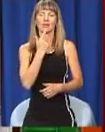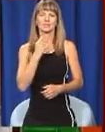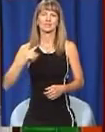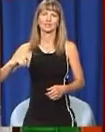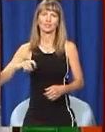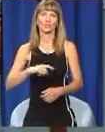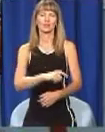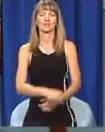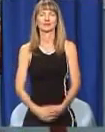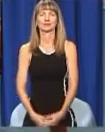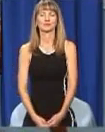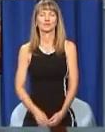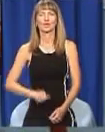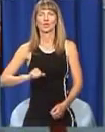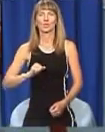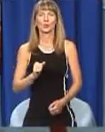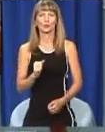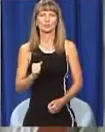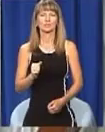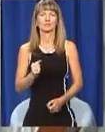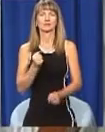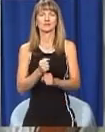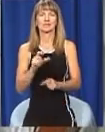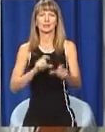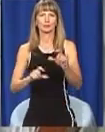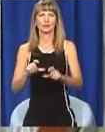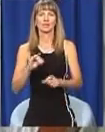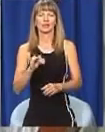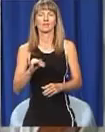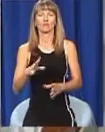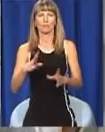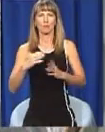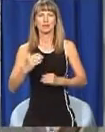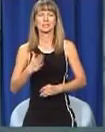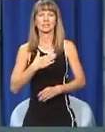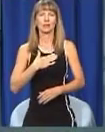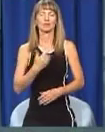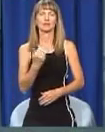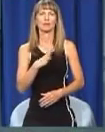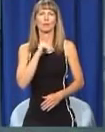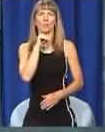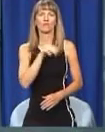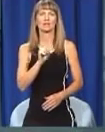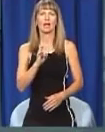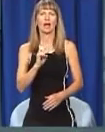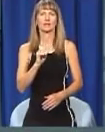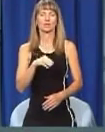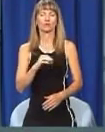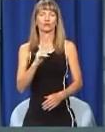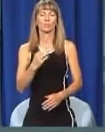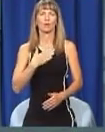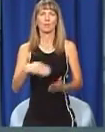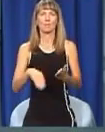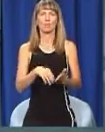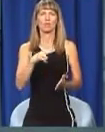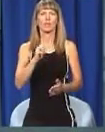червяки. Друзья, химичьте и экспериментируйте вместе с нами. С вами был профессор Антошка и моя помощница